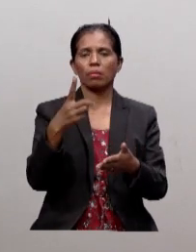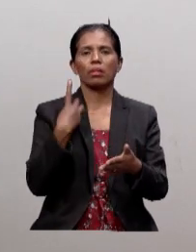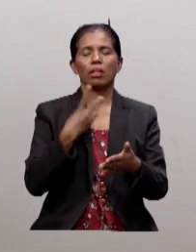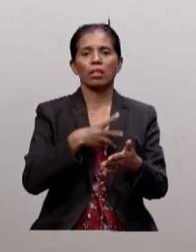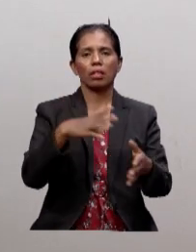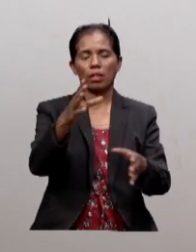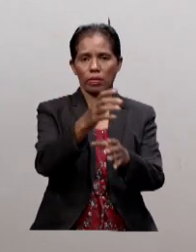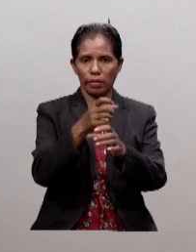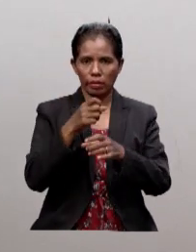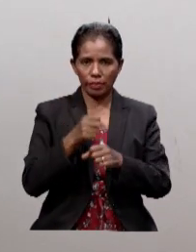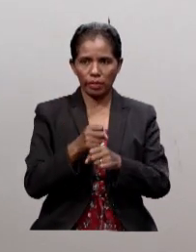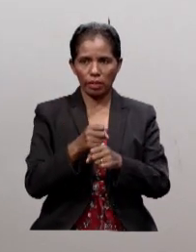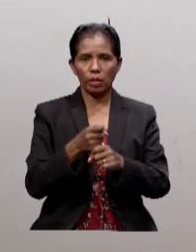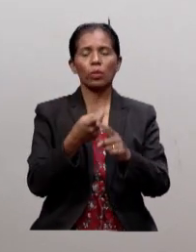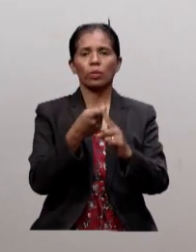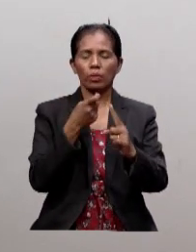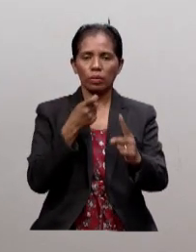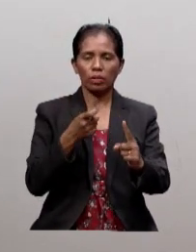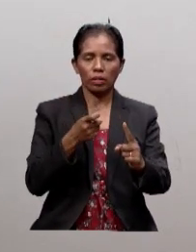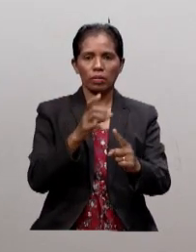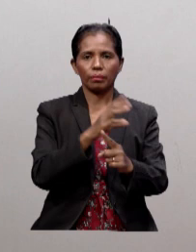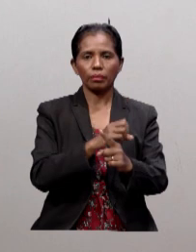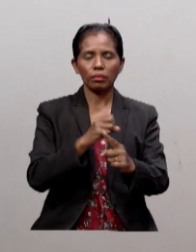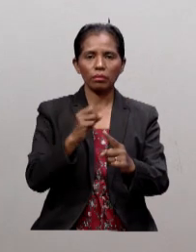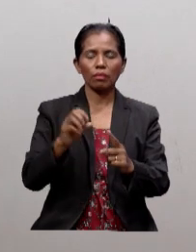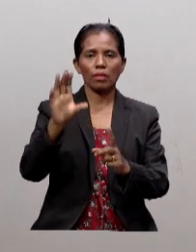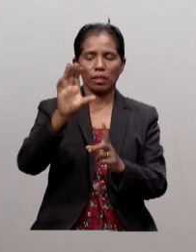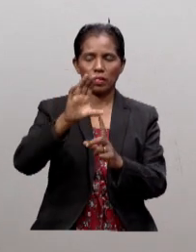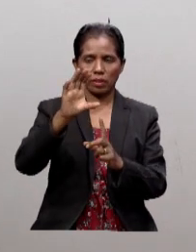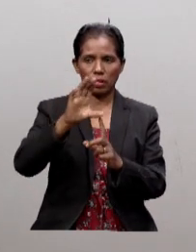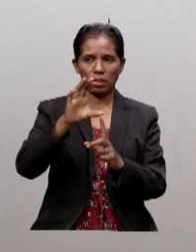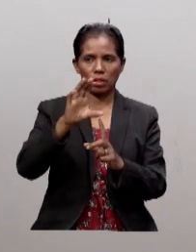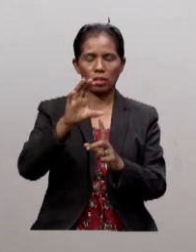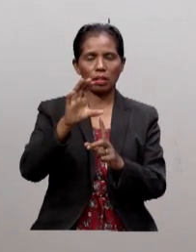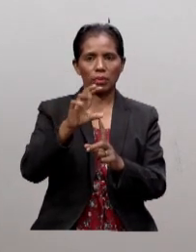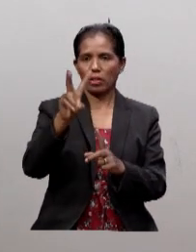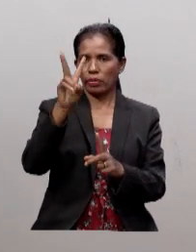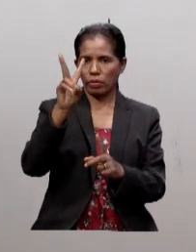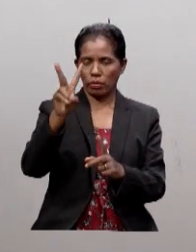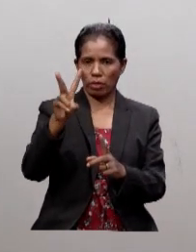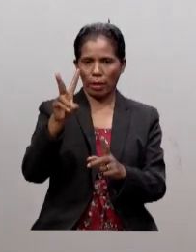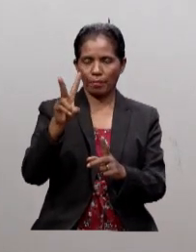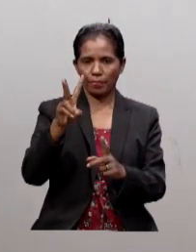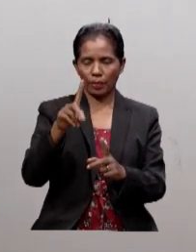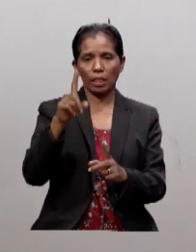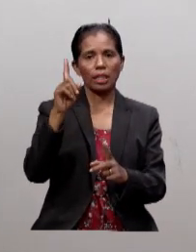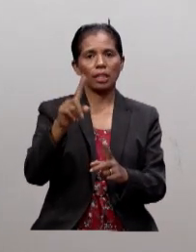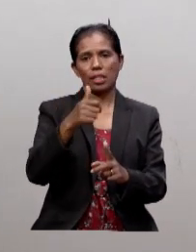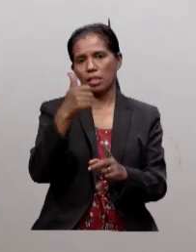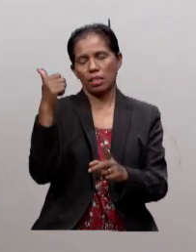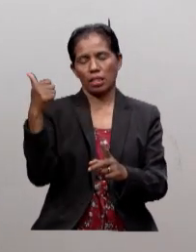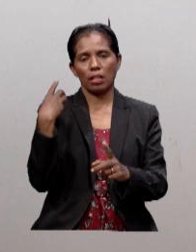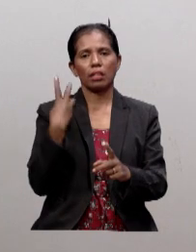voti si superintendente Sevi Nairua, Ida seluk superintenden